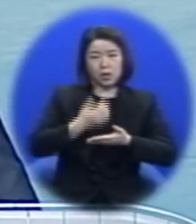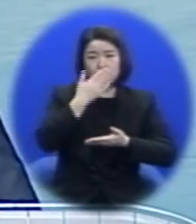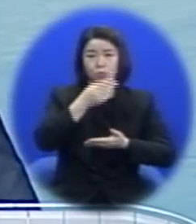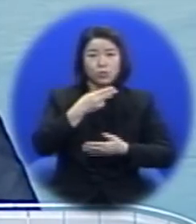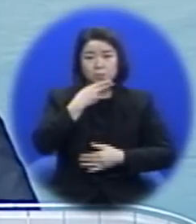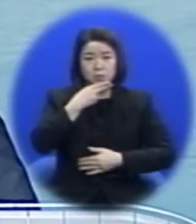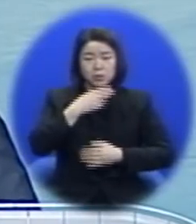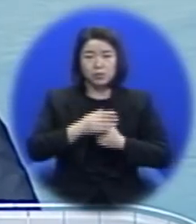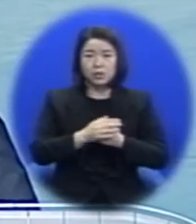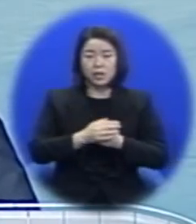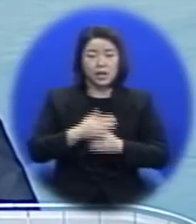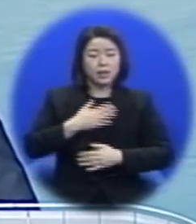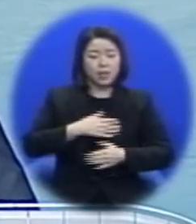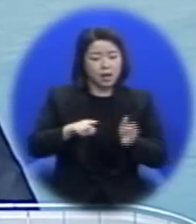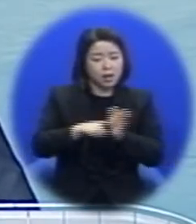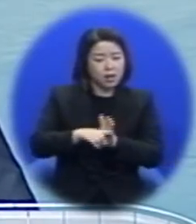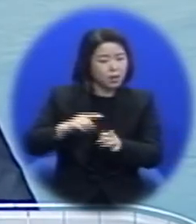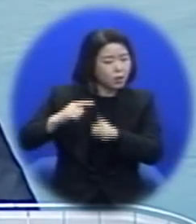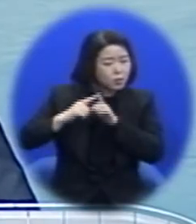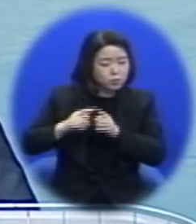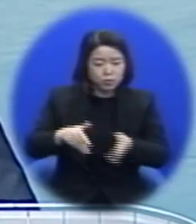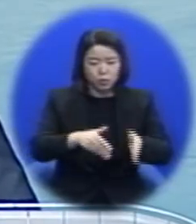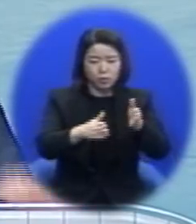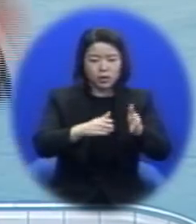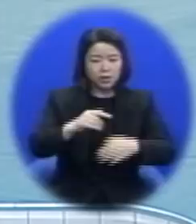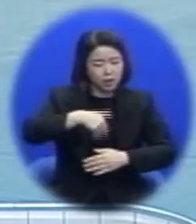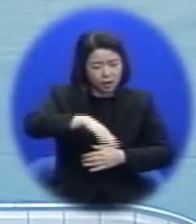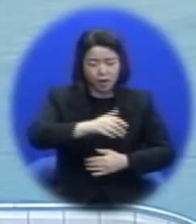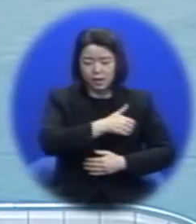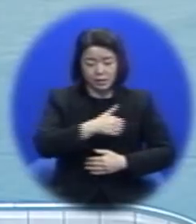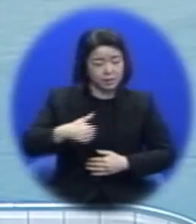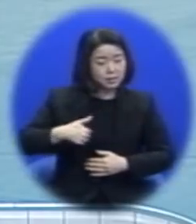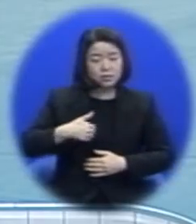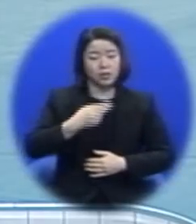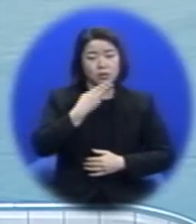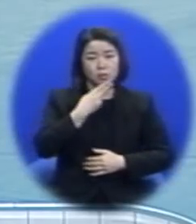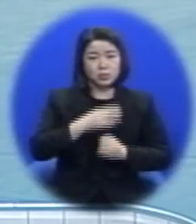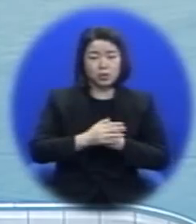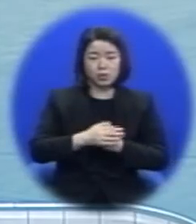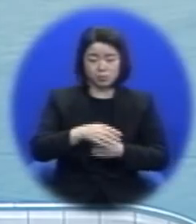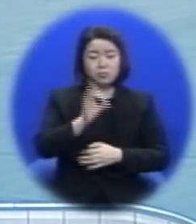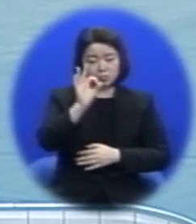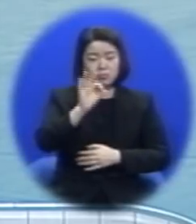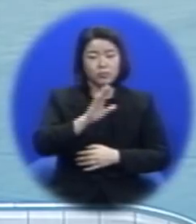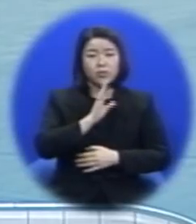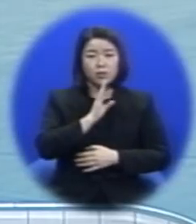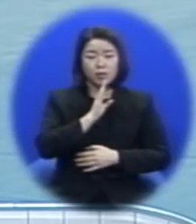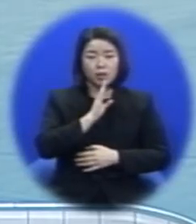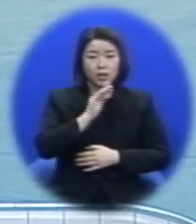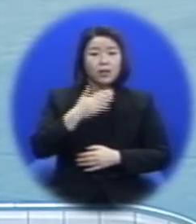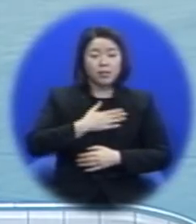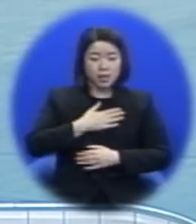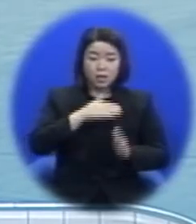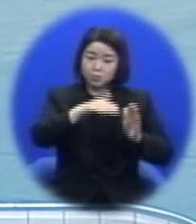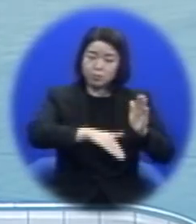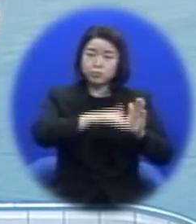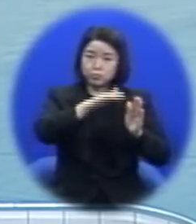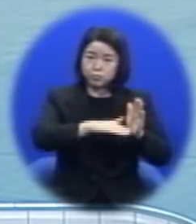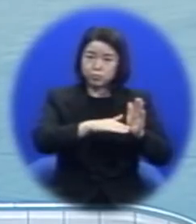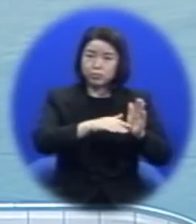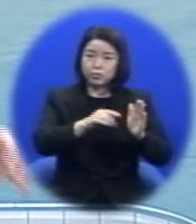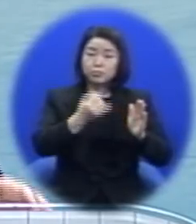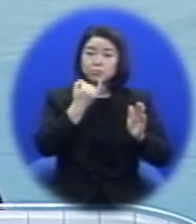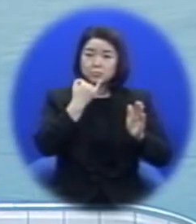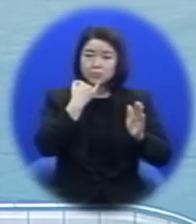없어. 나는 순교의 길 도무지 갈 자신이 없어. 오케이. 지금 여러분의 수준이 그 수준인 것은 그냥